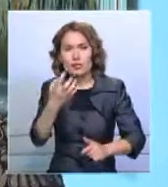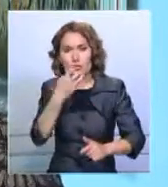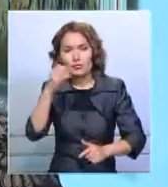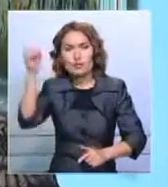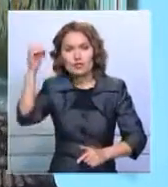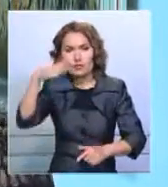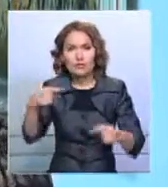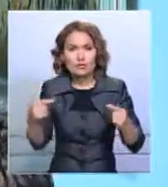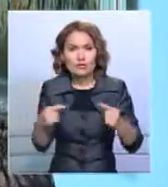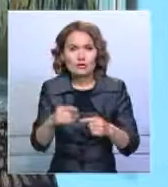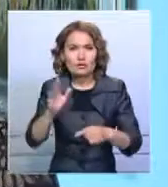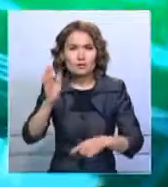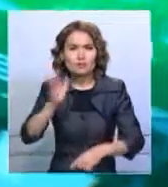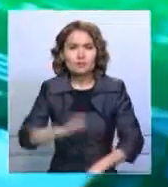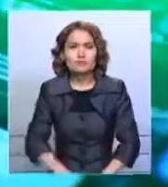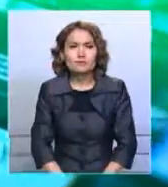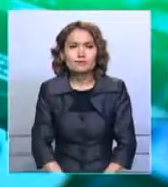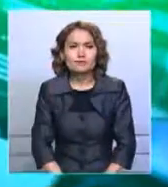түрде өткізіледі.